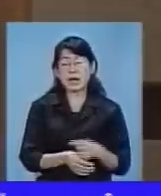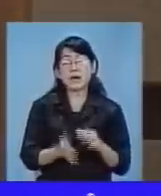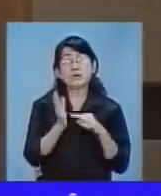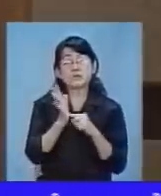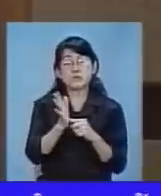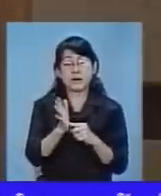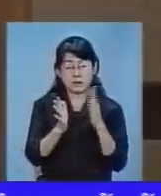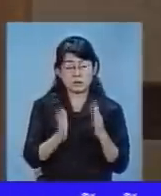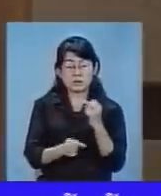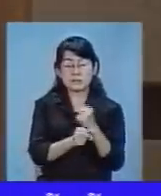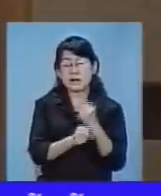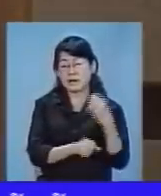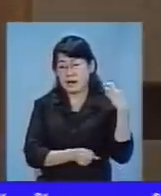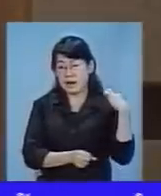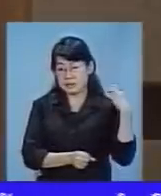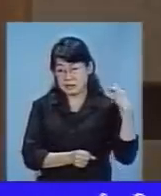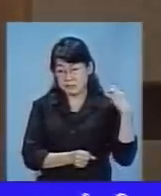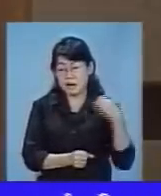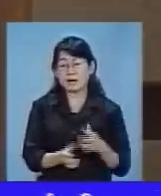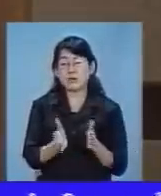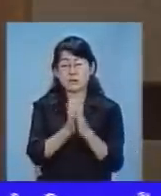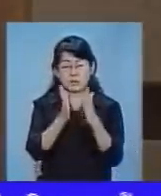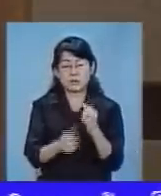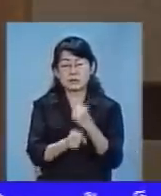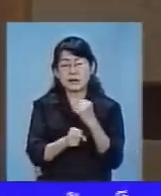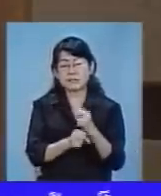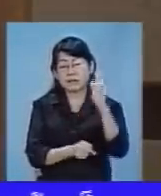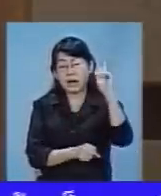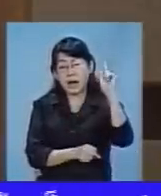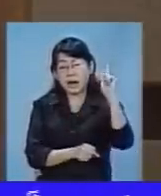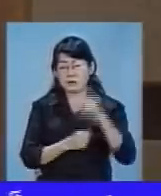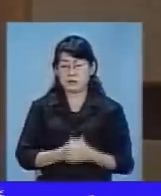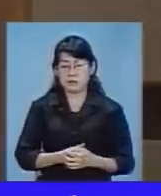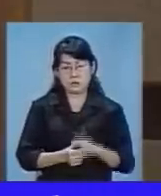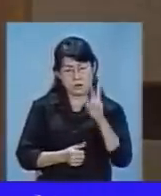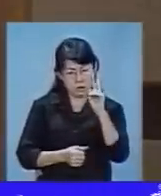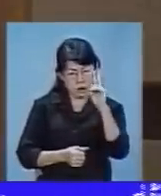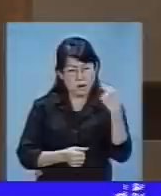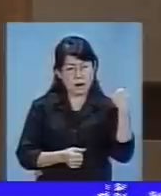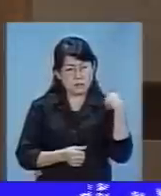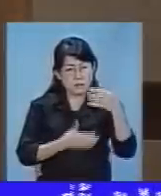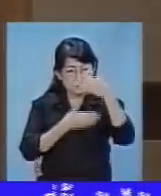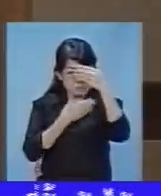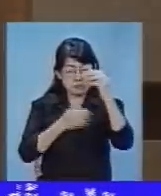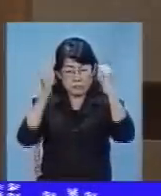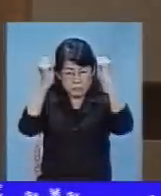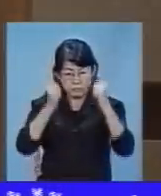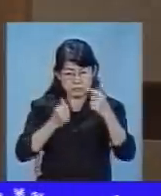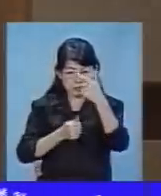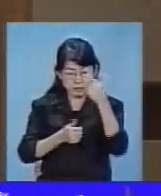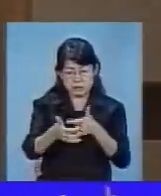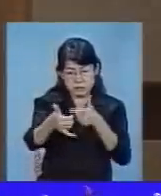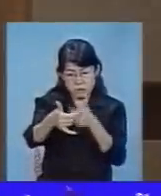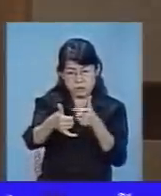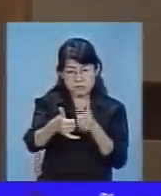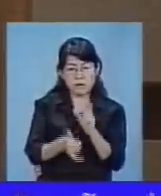าสมัครและผู้สื่อข่าวเนี่ยครับจะตกเป็นเป้าของการทำร้ายอันนี้ก็เป็นสิ่งที่เราได้ประกาศ